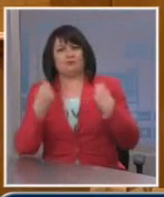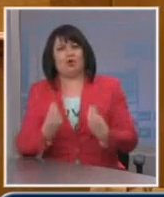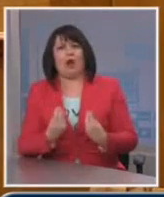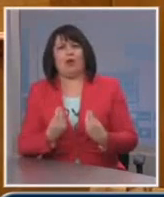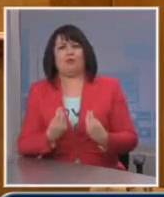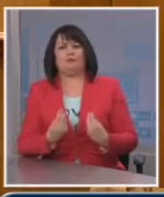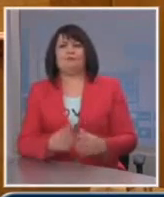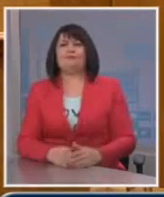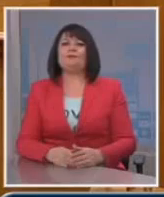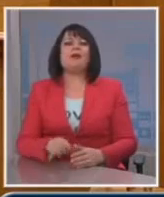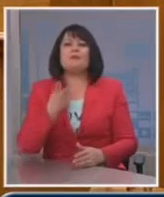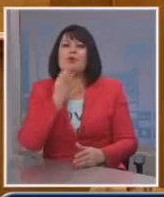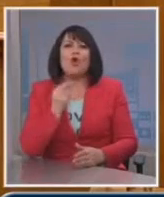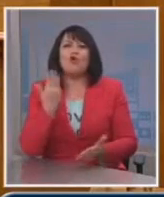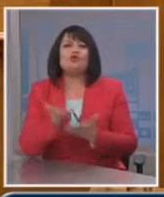Άρα λοιπόν γιατί ζητάτε?